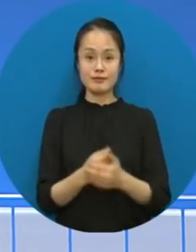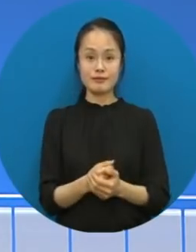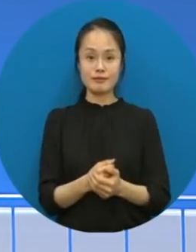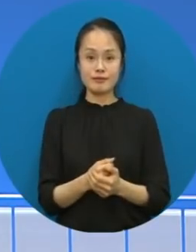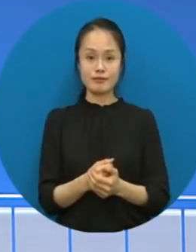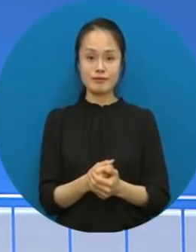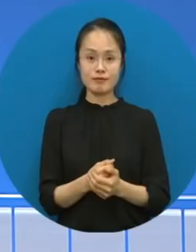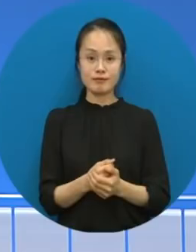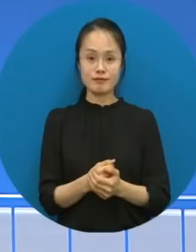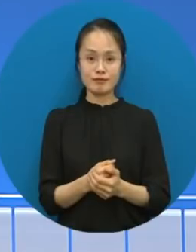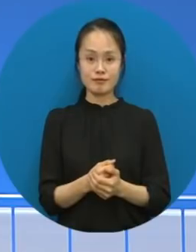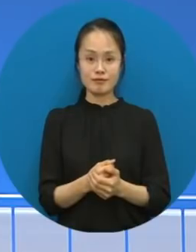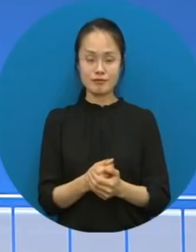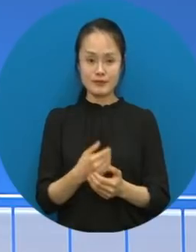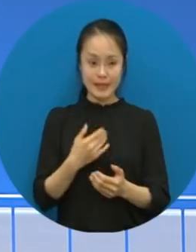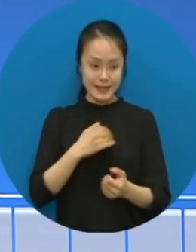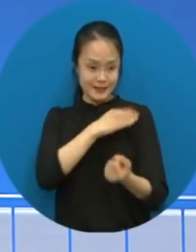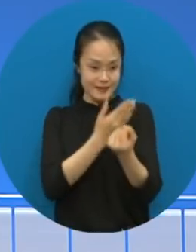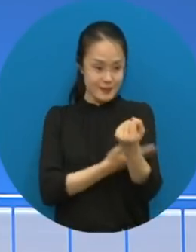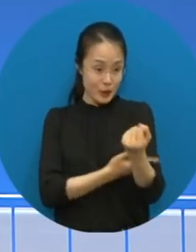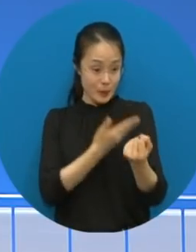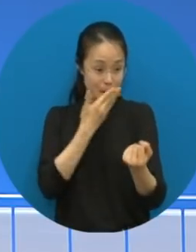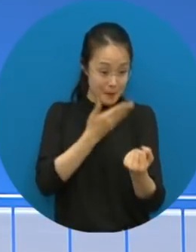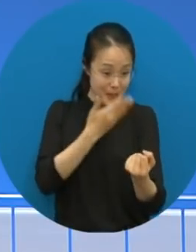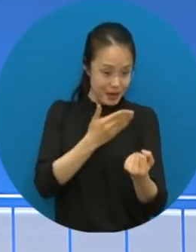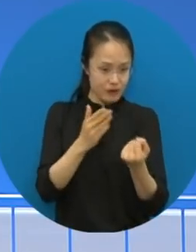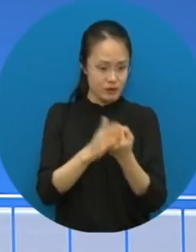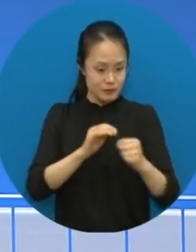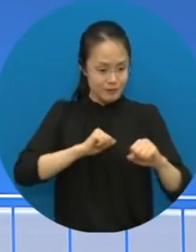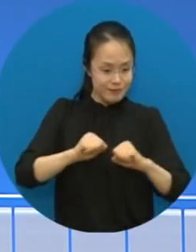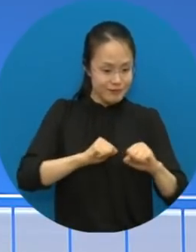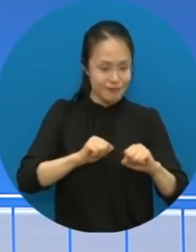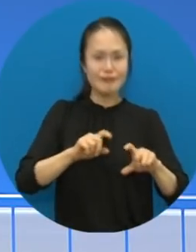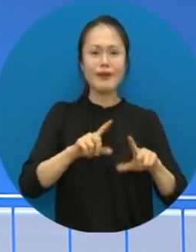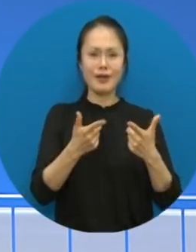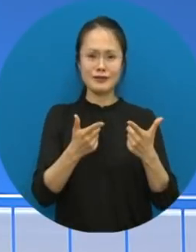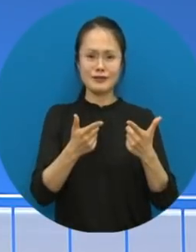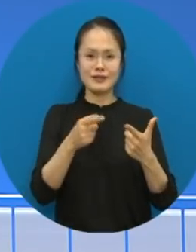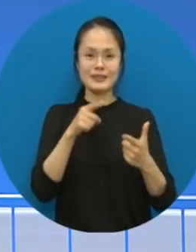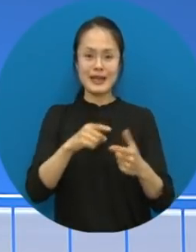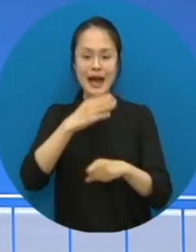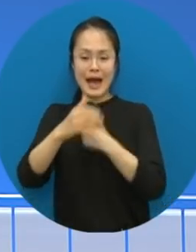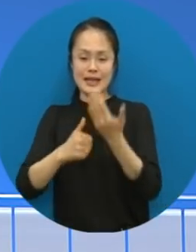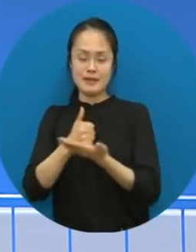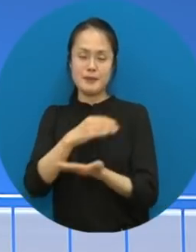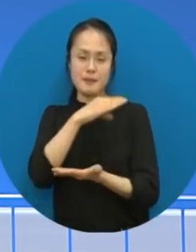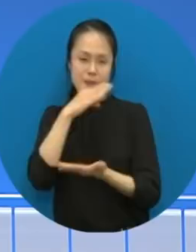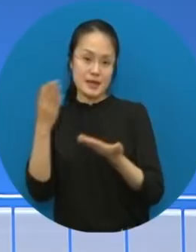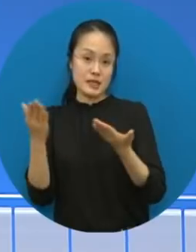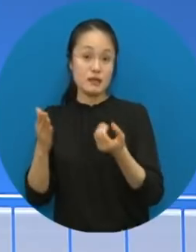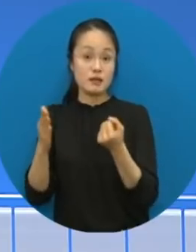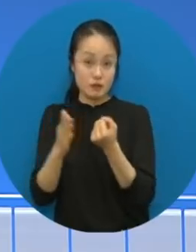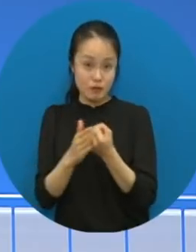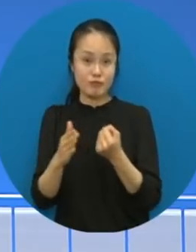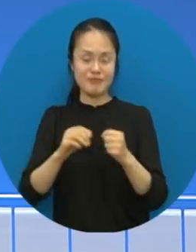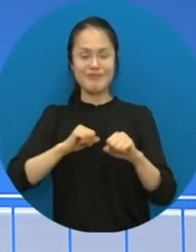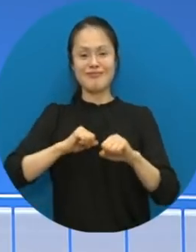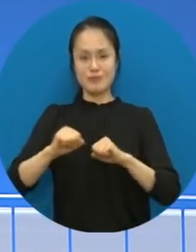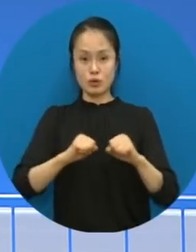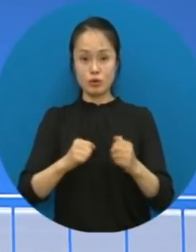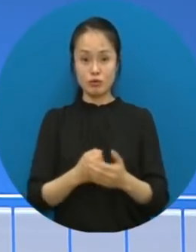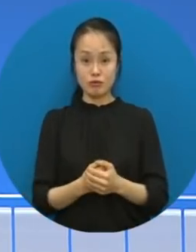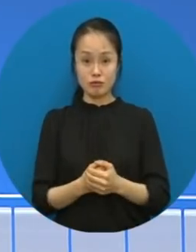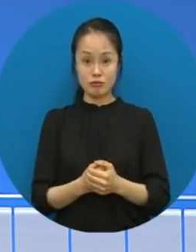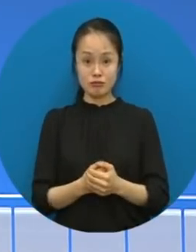할 수 있어서 한 것도 아니라 그것이 옳기 때문에 한 것입니다. 그럴 때 하나님께서는